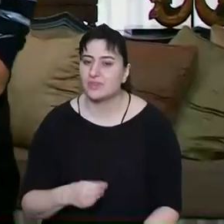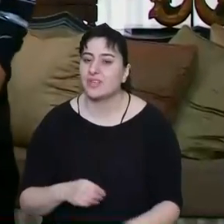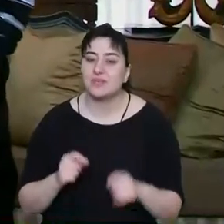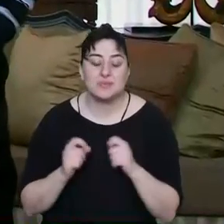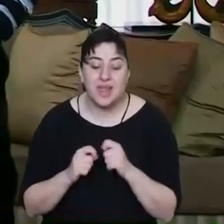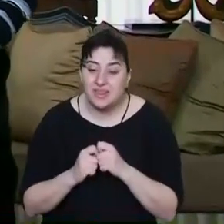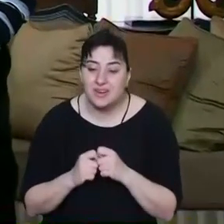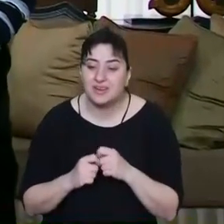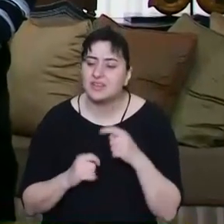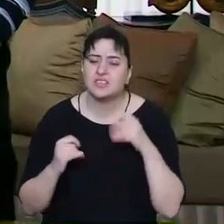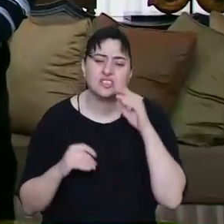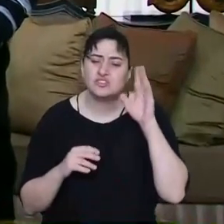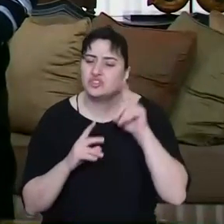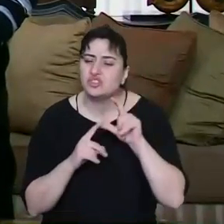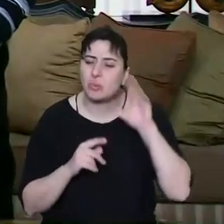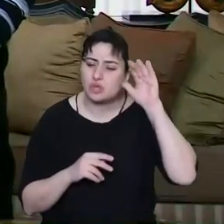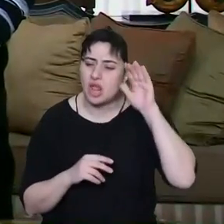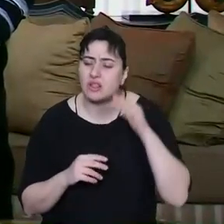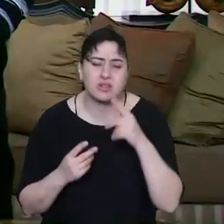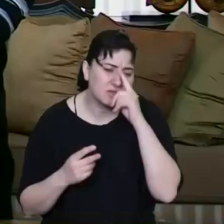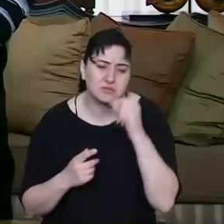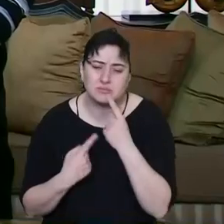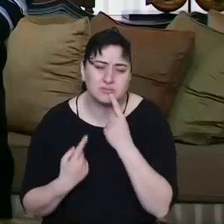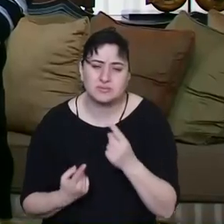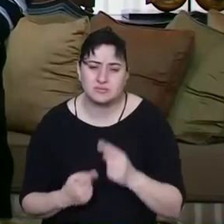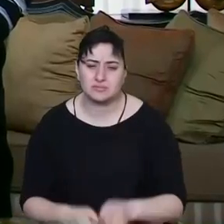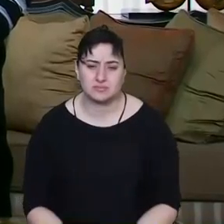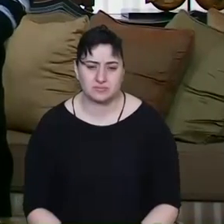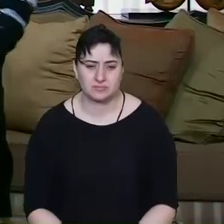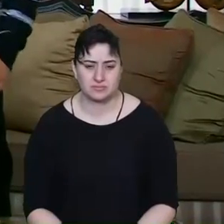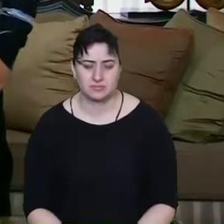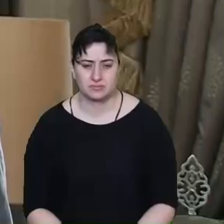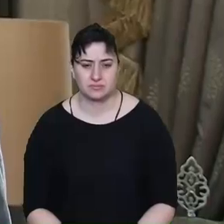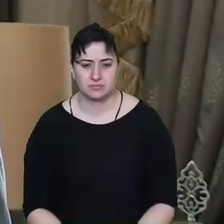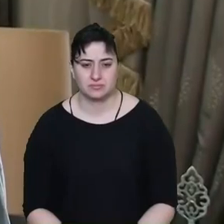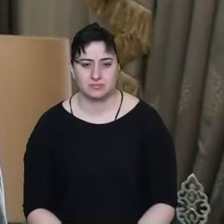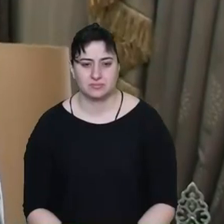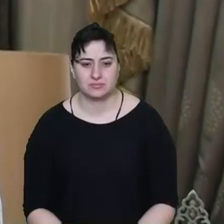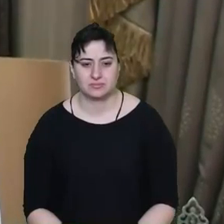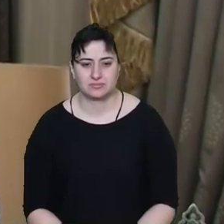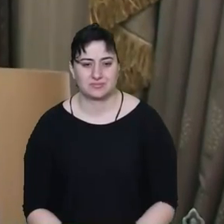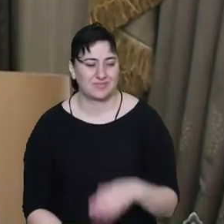birader, şapşal Veysel, şapşal Veysel, şapşal Veysel desene.